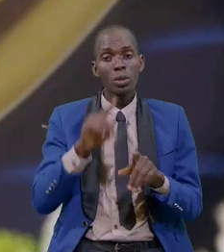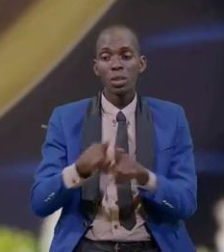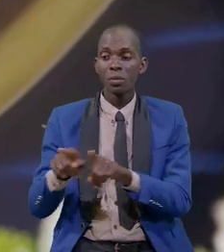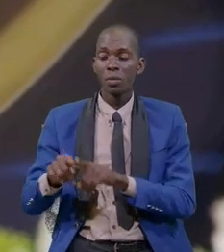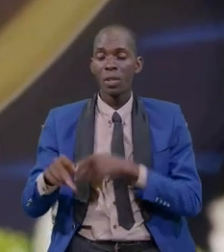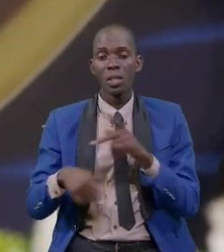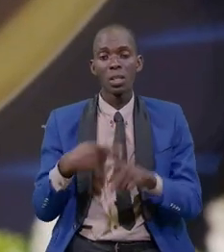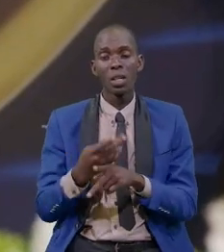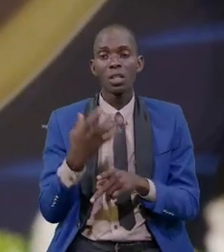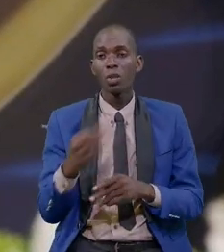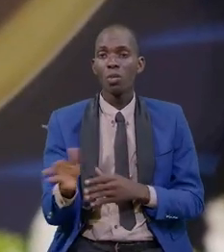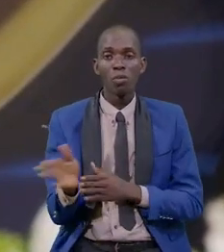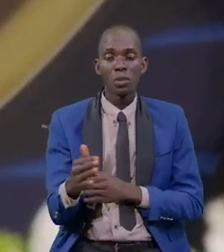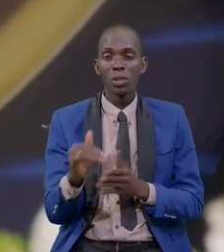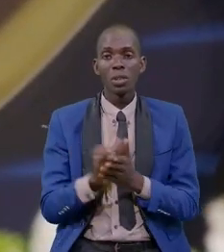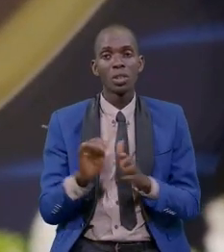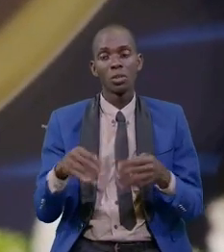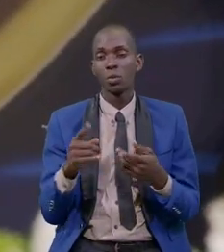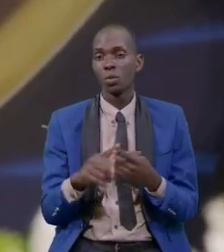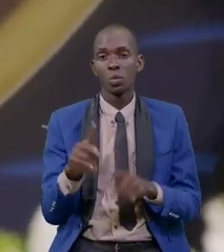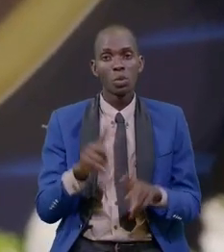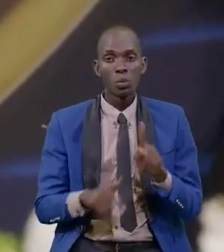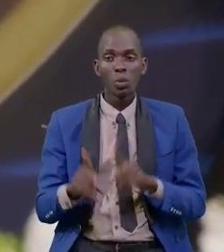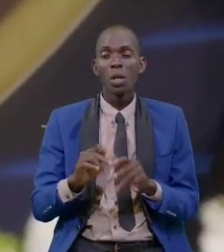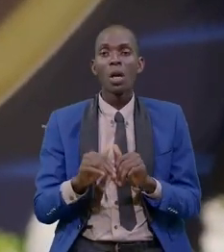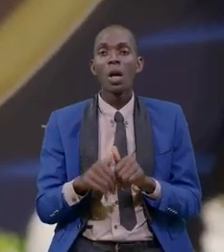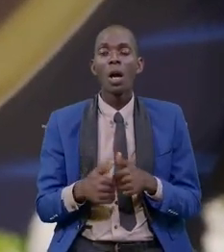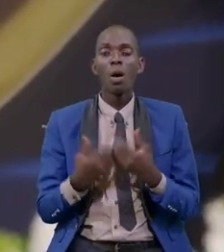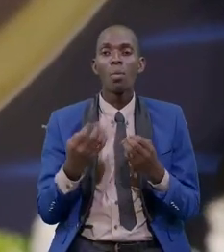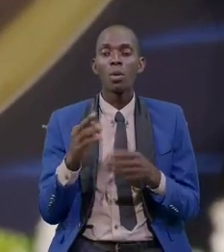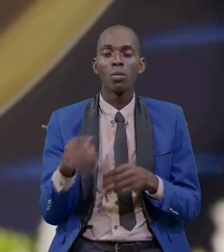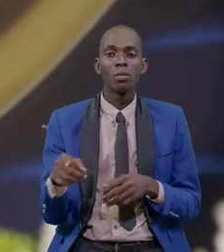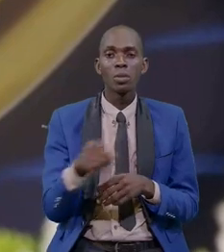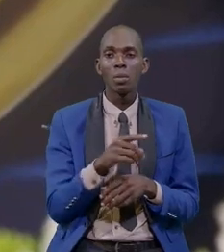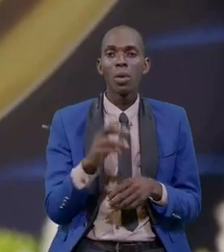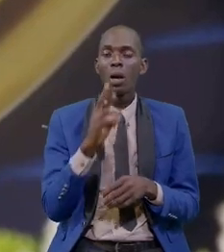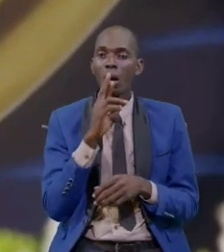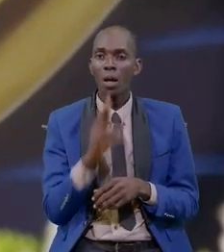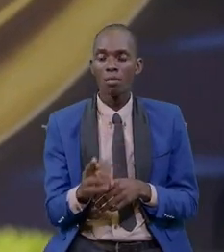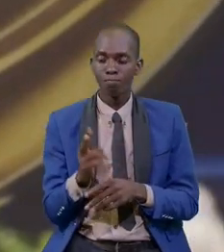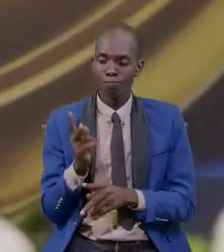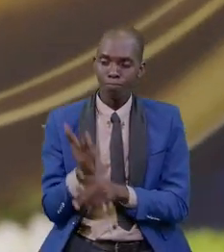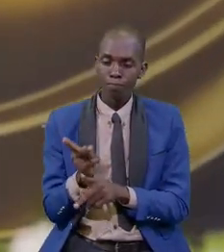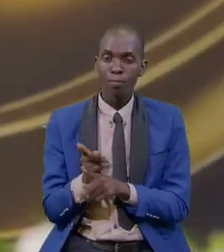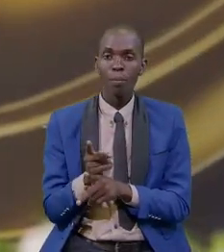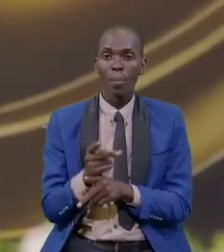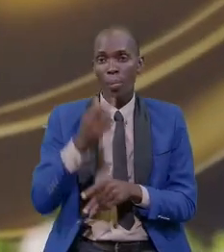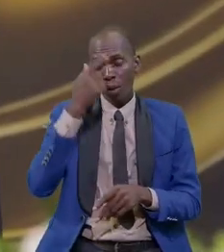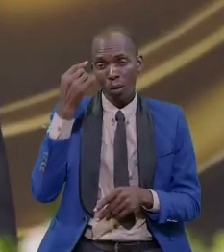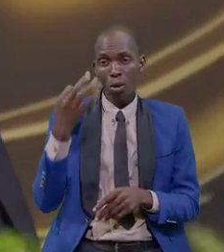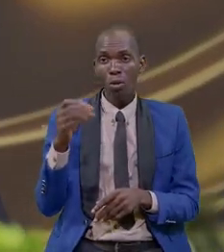gens, combien parmi ces pêcheurs ont été enseignés avec la mercurie dans la rivière? Et comment vous allez